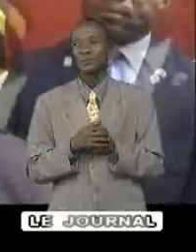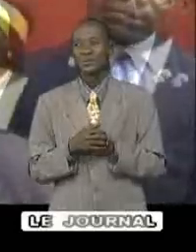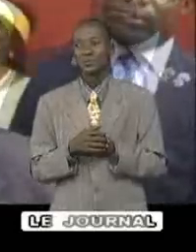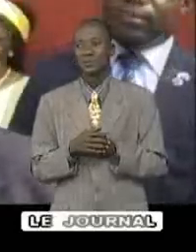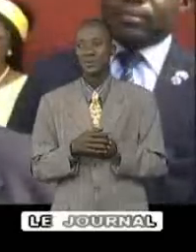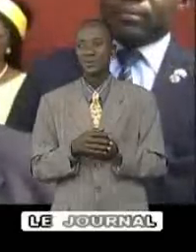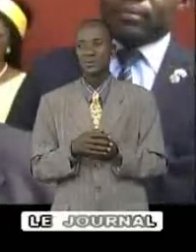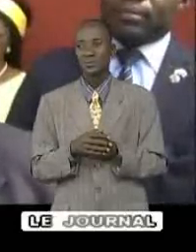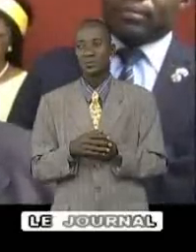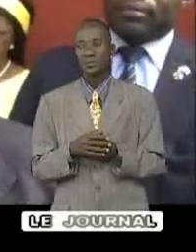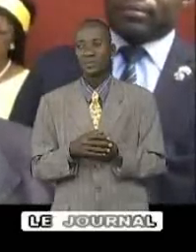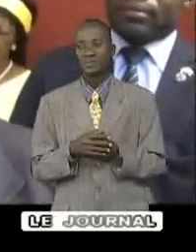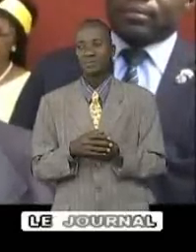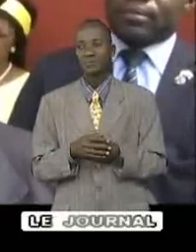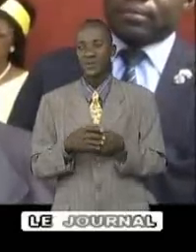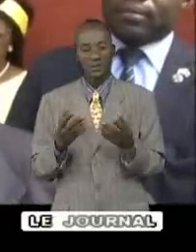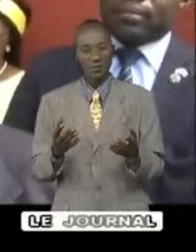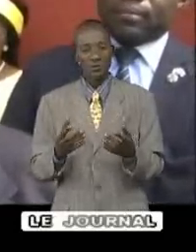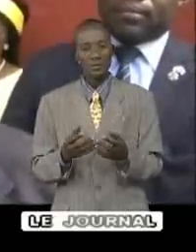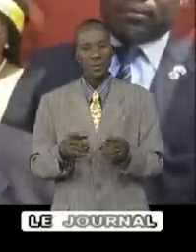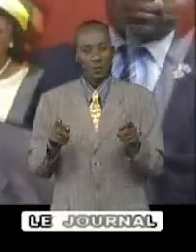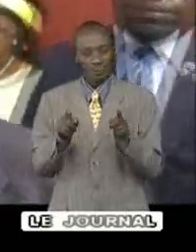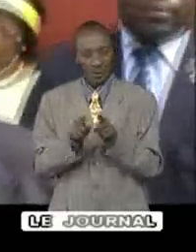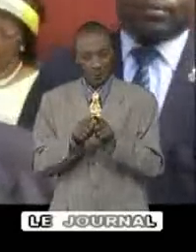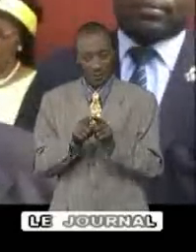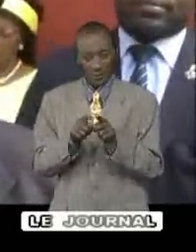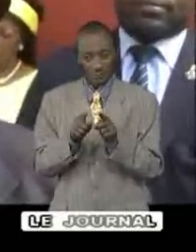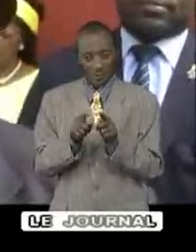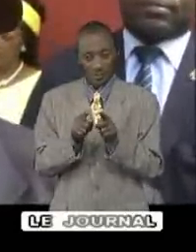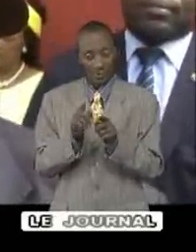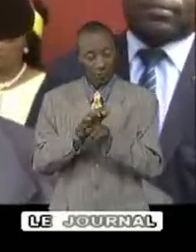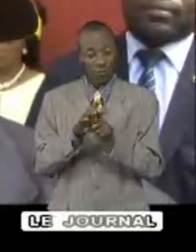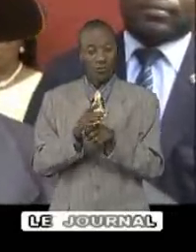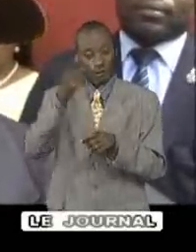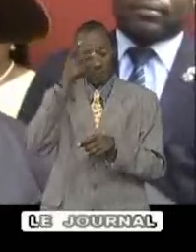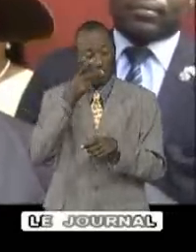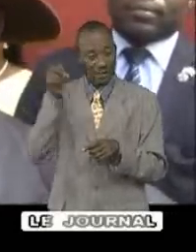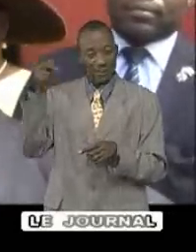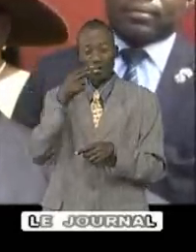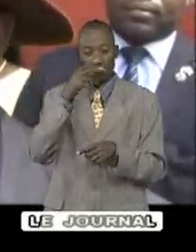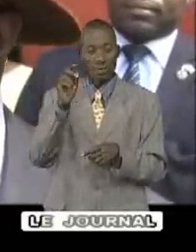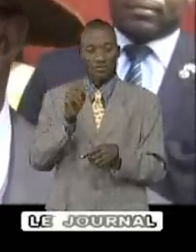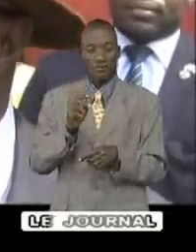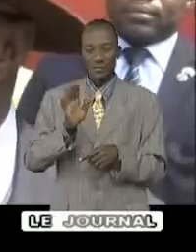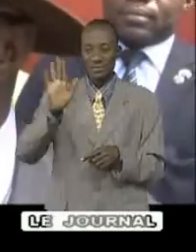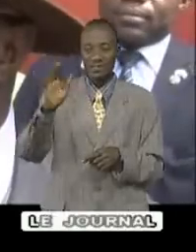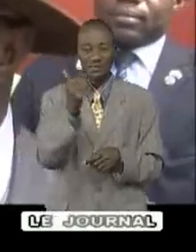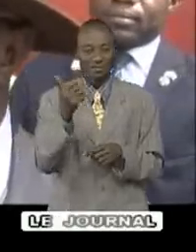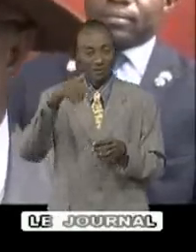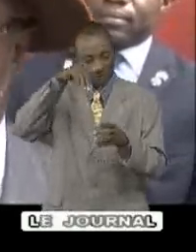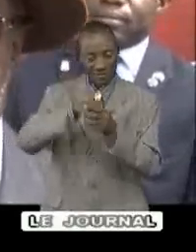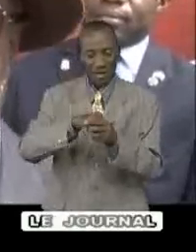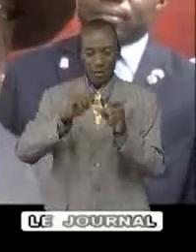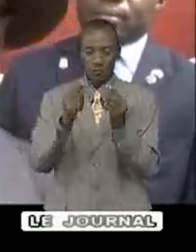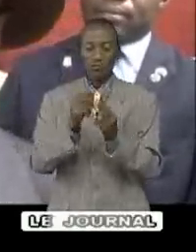même là, ils ont leurs enfants dans le M23. Moi, j'ai toujours pensé que si on veut gérer le Congo, il ne faut pas